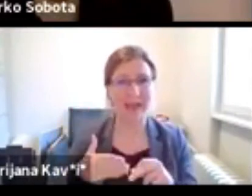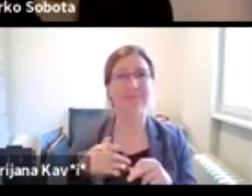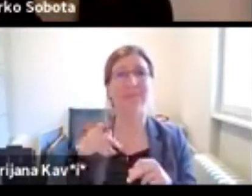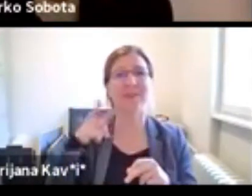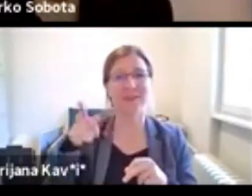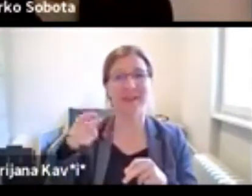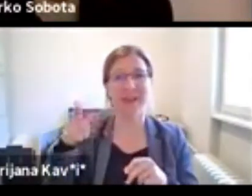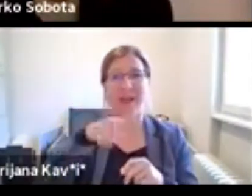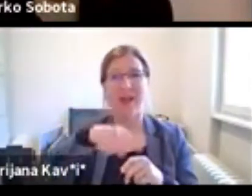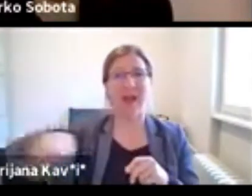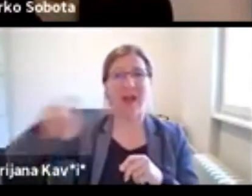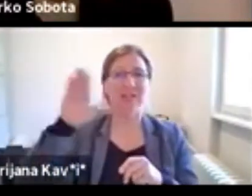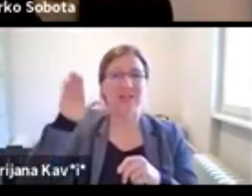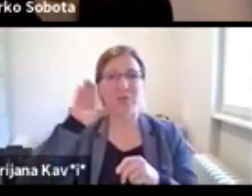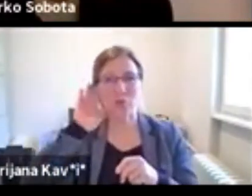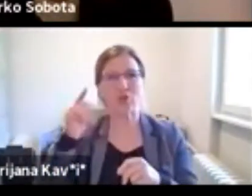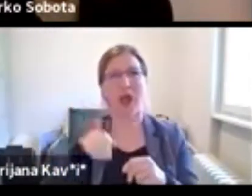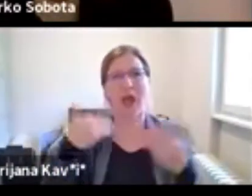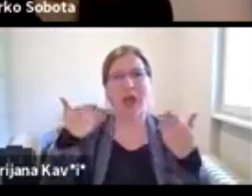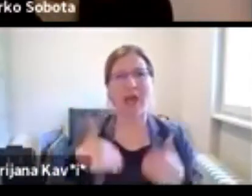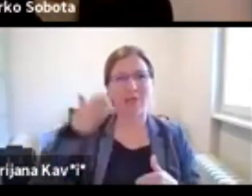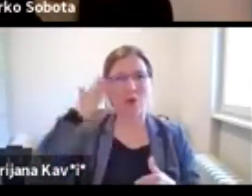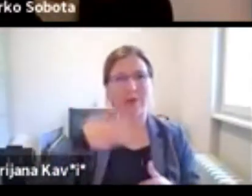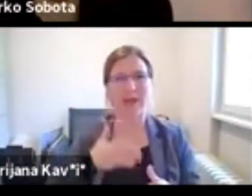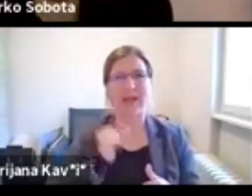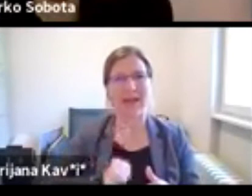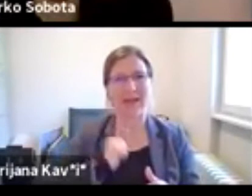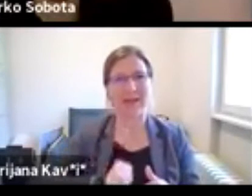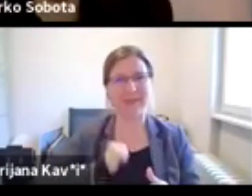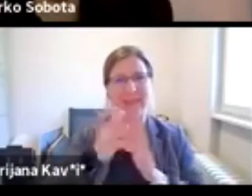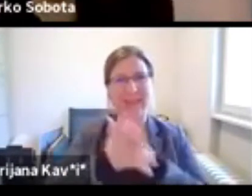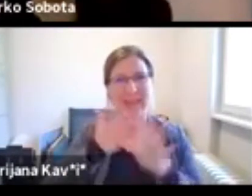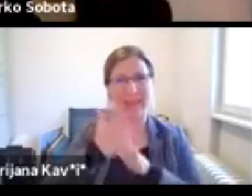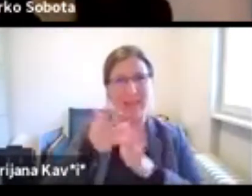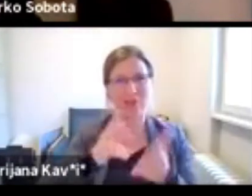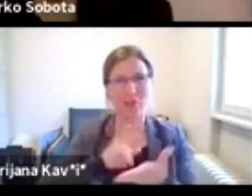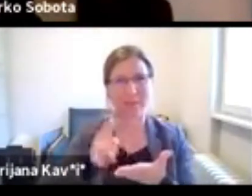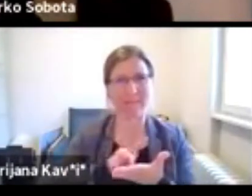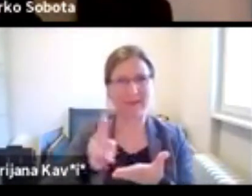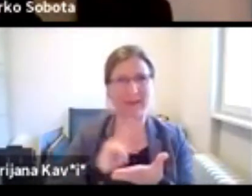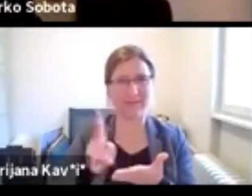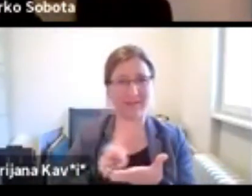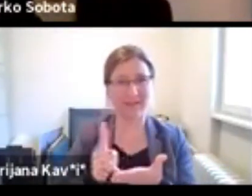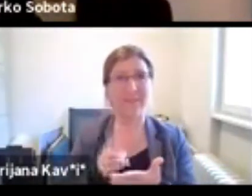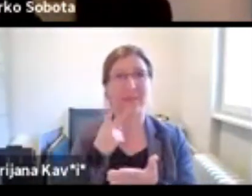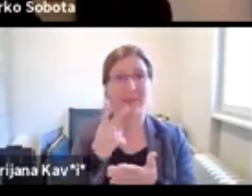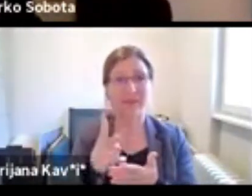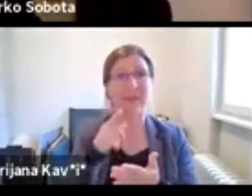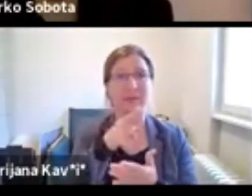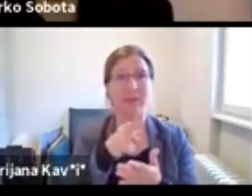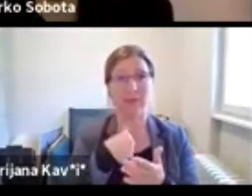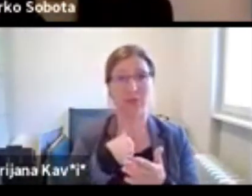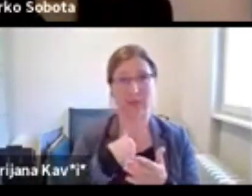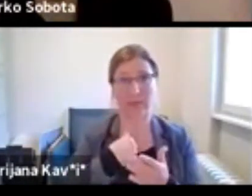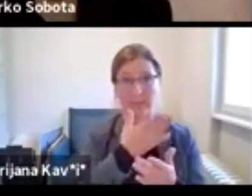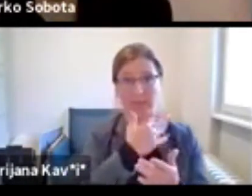je radila cijelo vrijeme. Vrijedno je prevodila i primijetili ste da moja informacija Ivi, kad sam